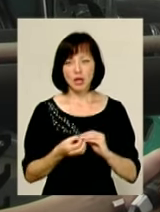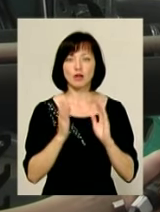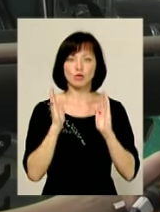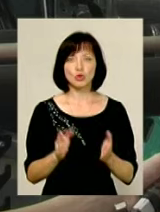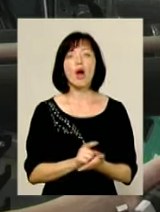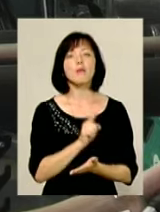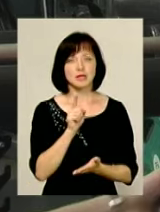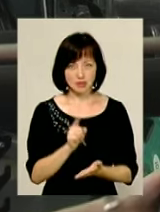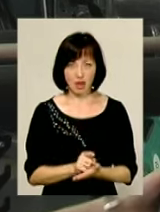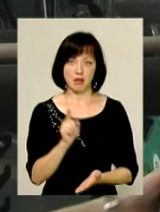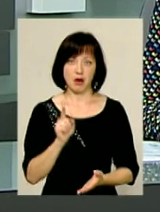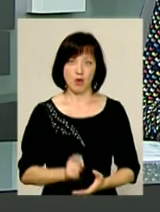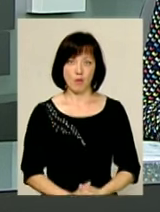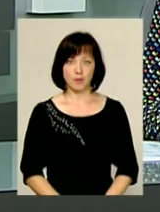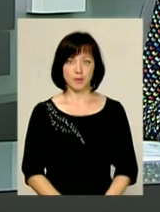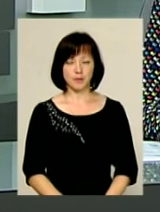обязательно.